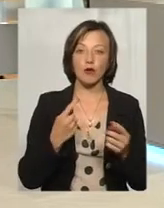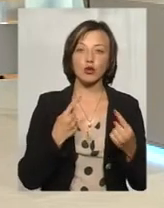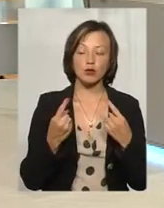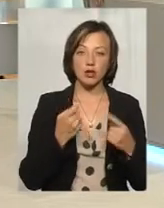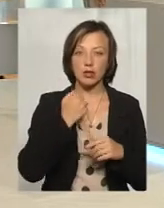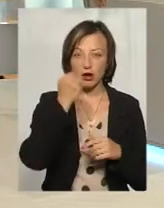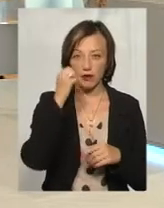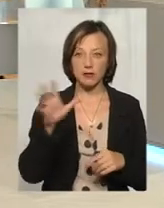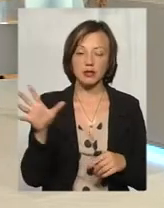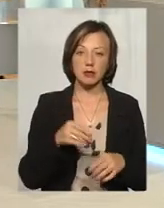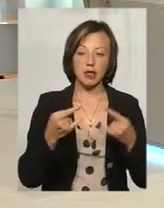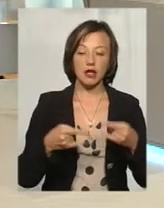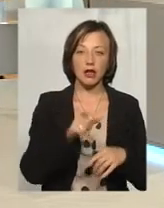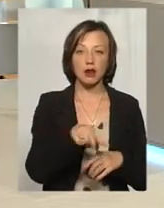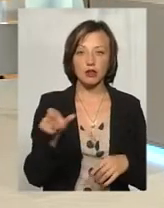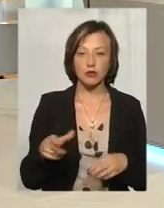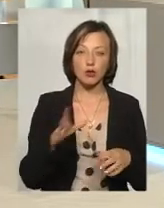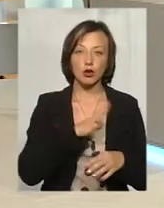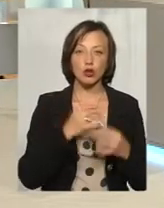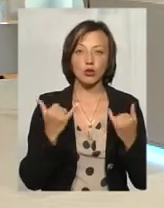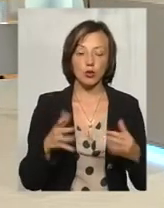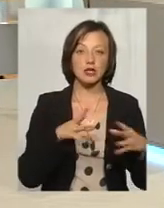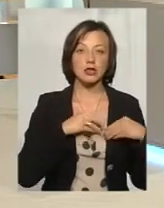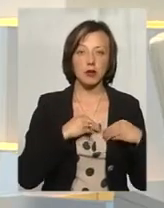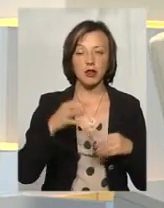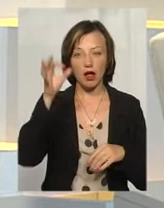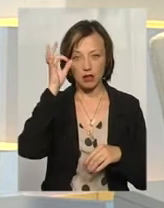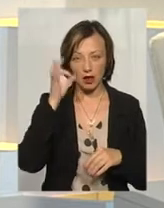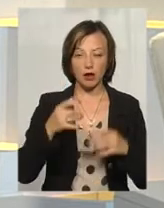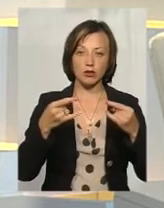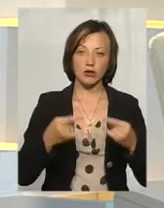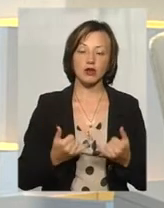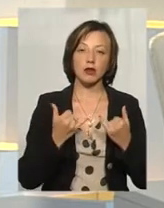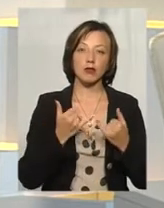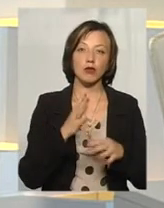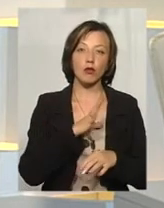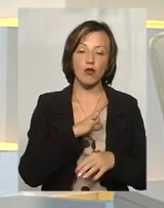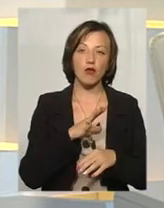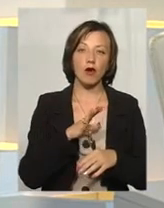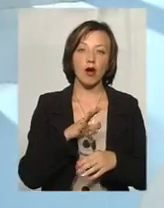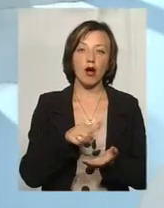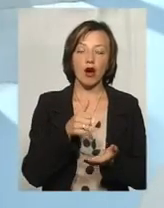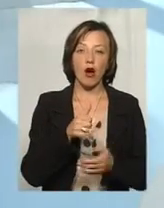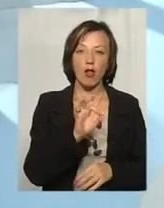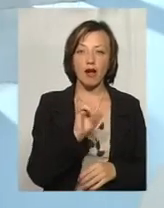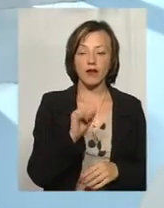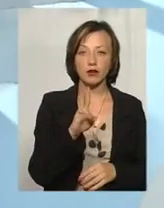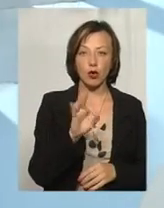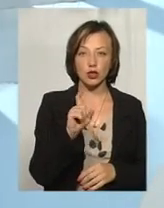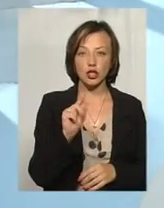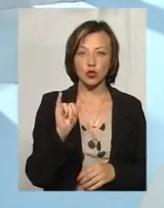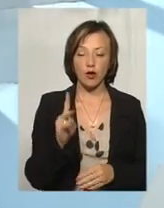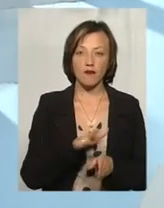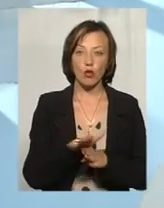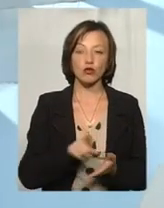розмову. Дякую всім телеглядачам, які були сьогодні з нами. Я нагадаю, у цій студії в нас сьогодні був Олег Іванович Козачук,